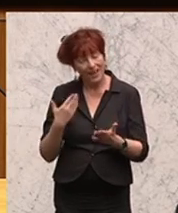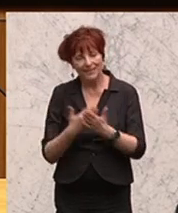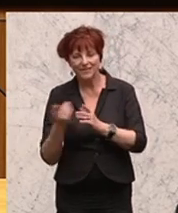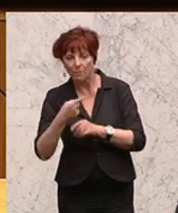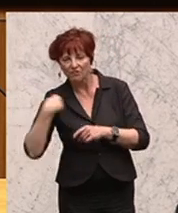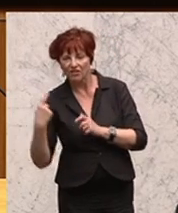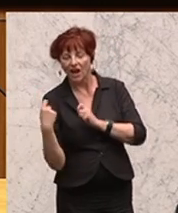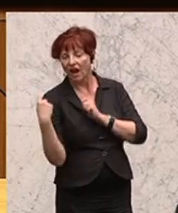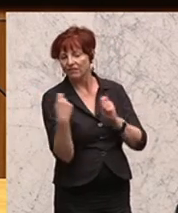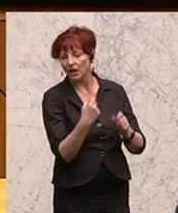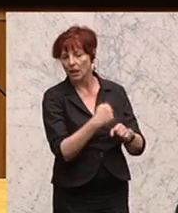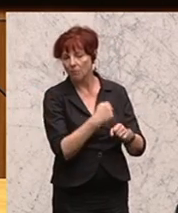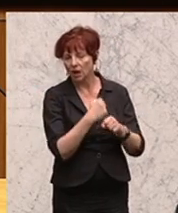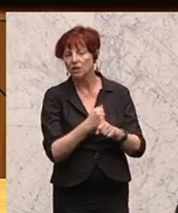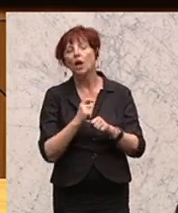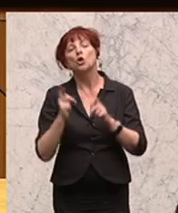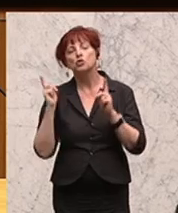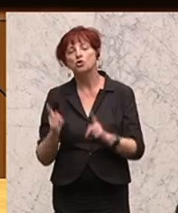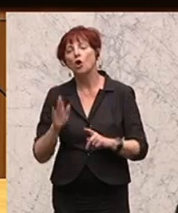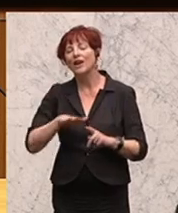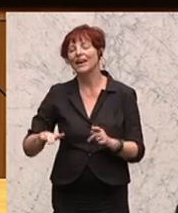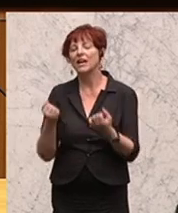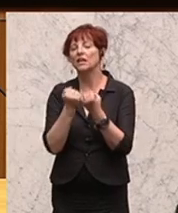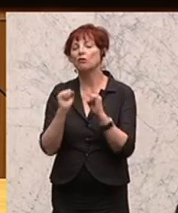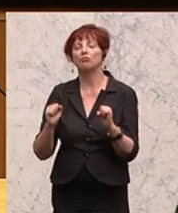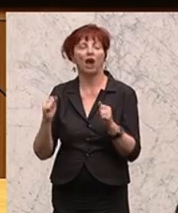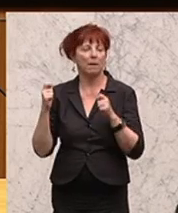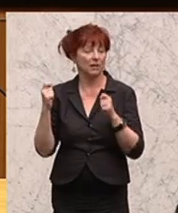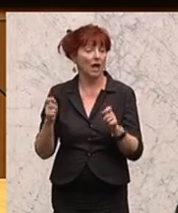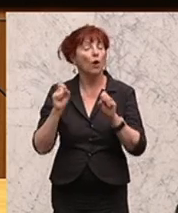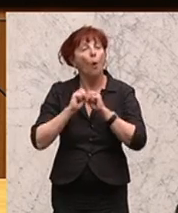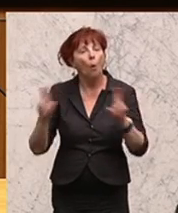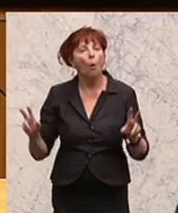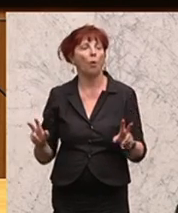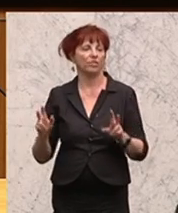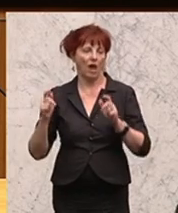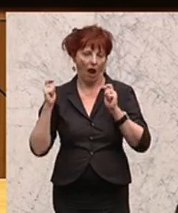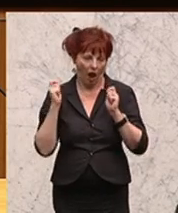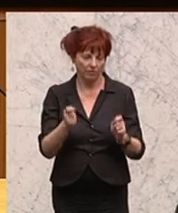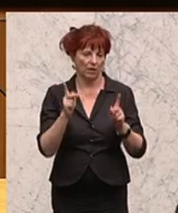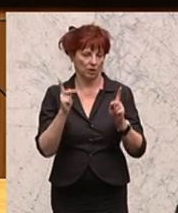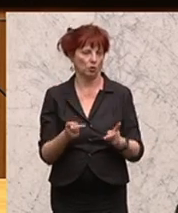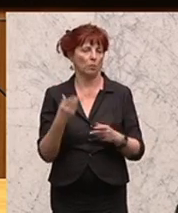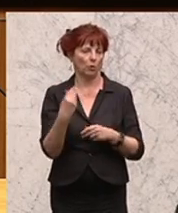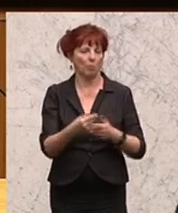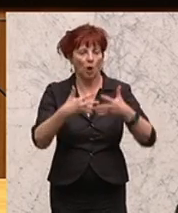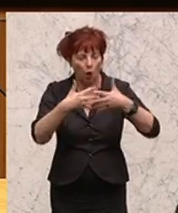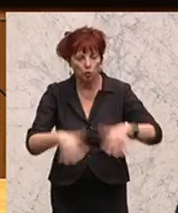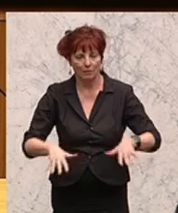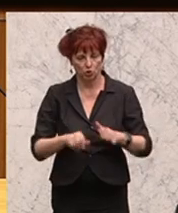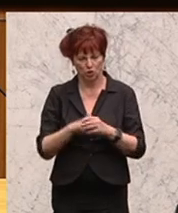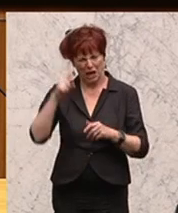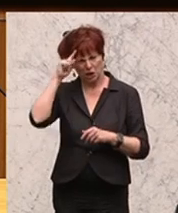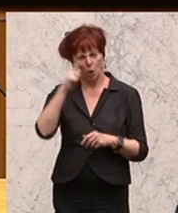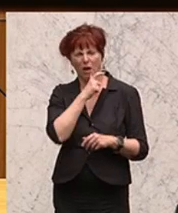eingebracht, den Kinderfreibetrag ebenfalls antragslos zu gewähren. Und ich bin überzeugt, dass im Bundesministerium für Finanzen die entsprechenden Vorarbeiten bis zum